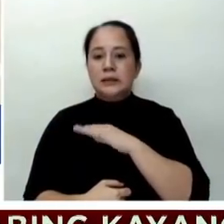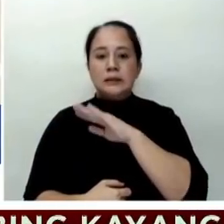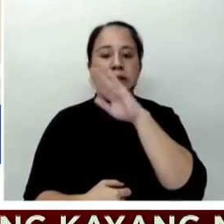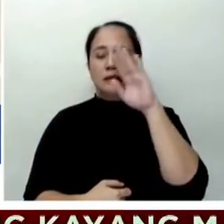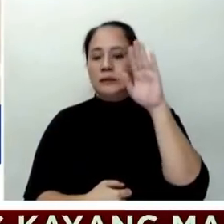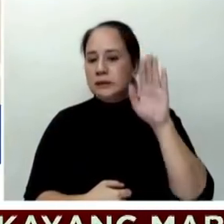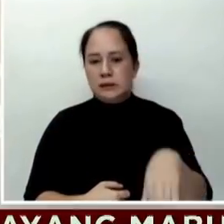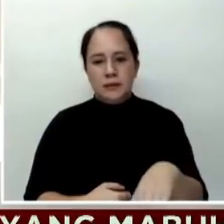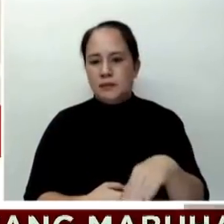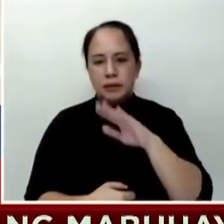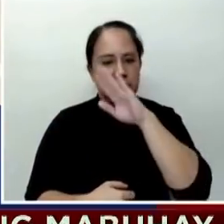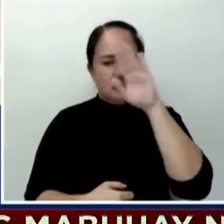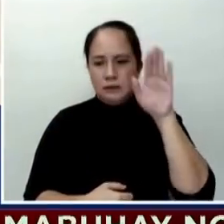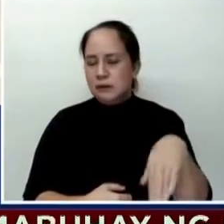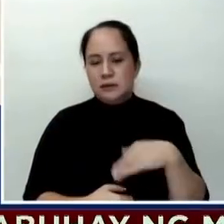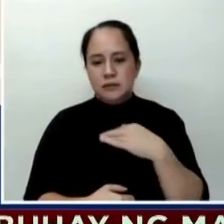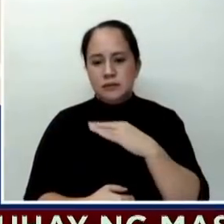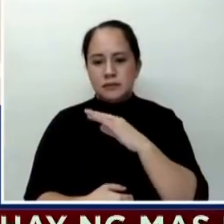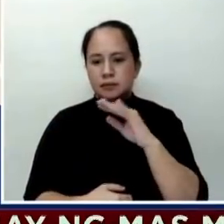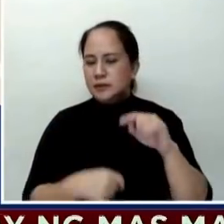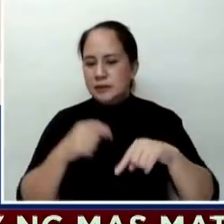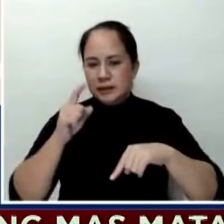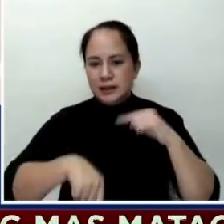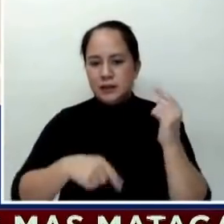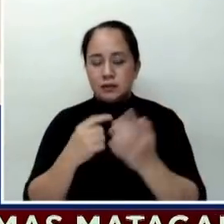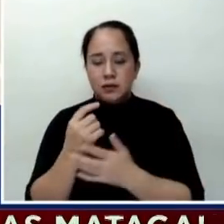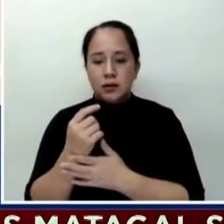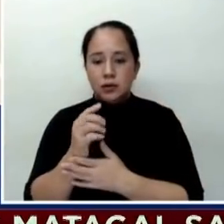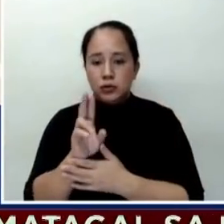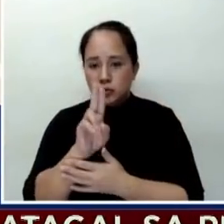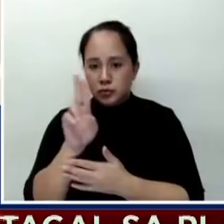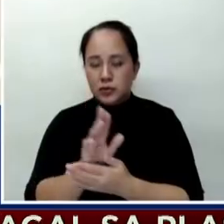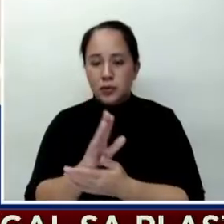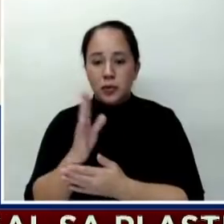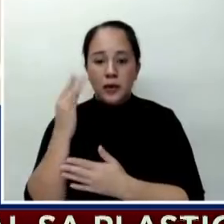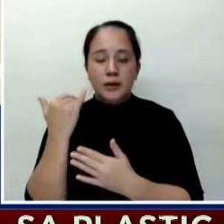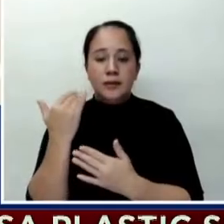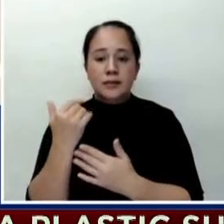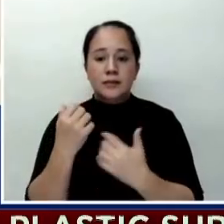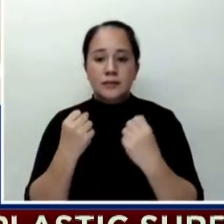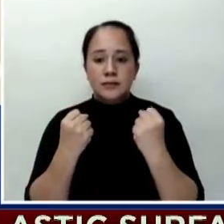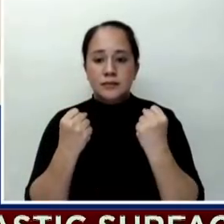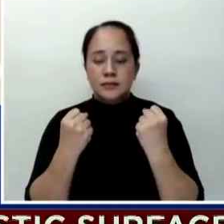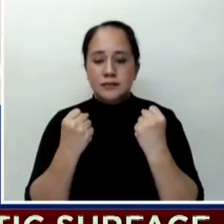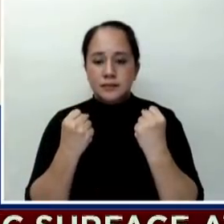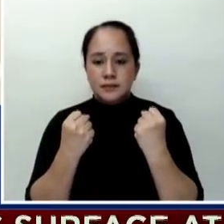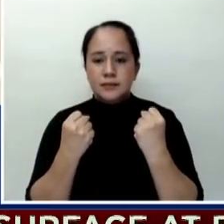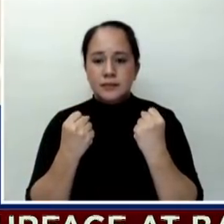hindi ako pwede sa ganyan. Dahil marami rin akong